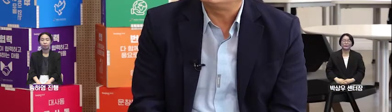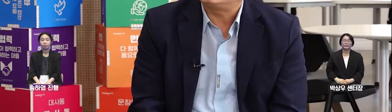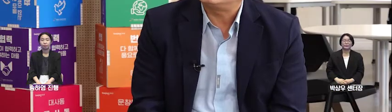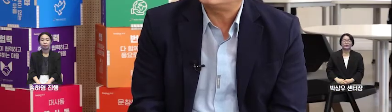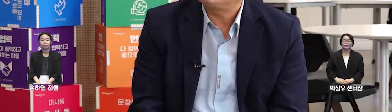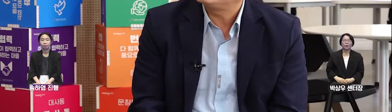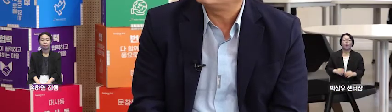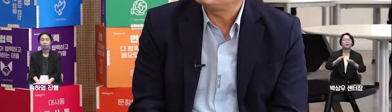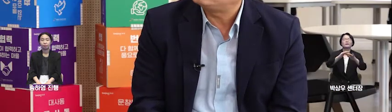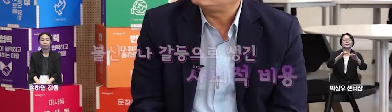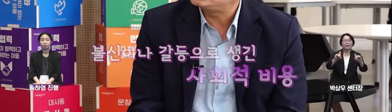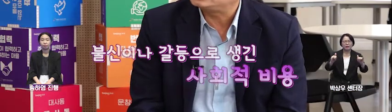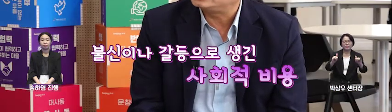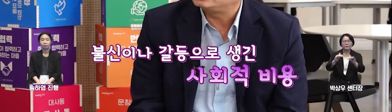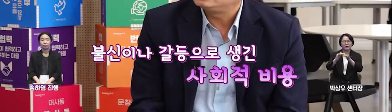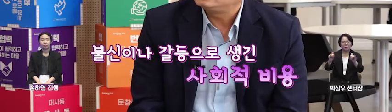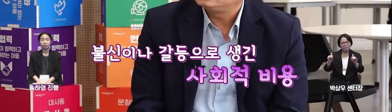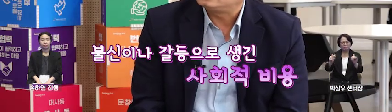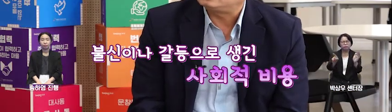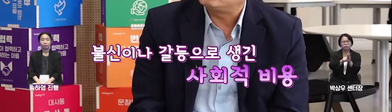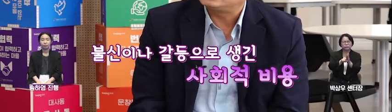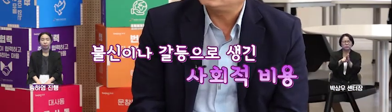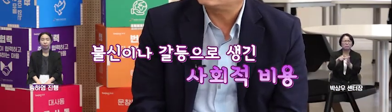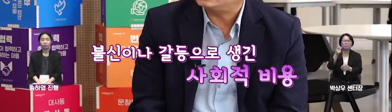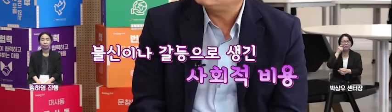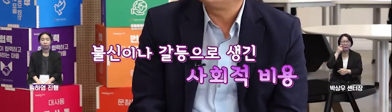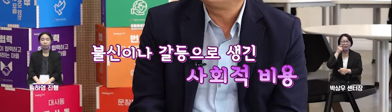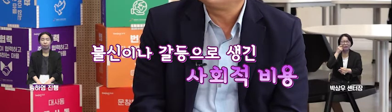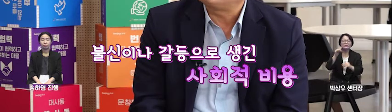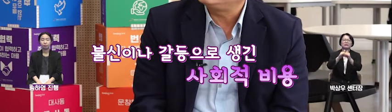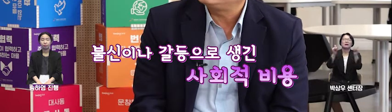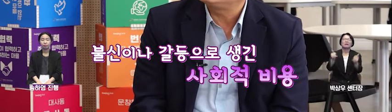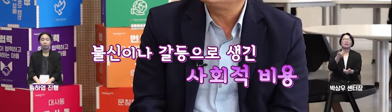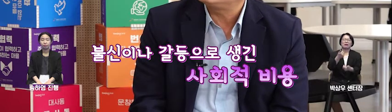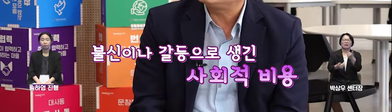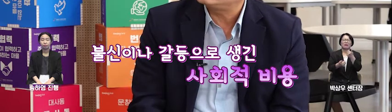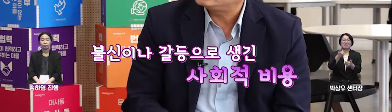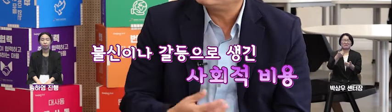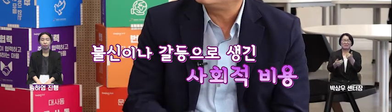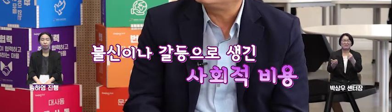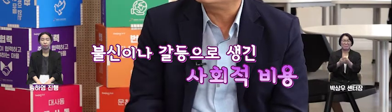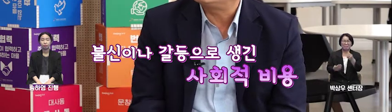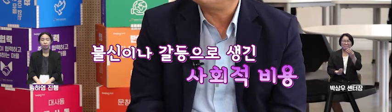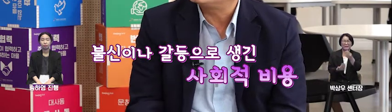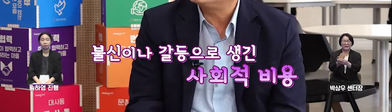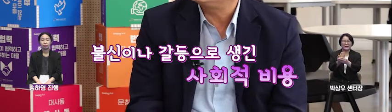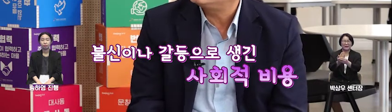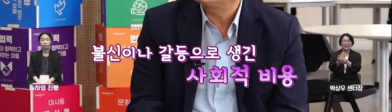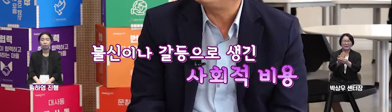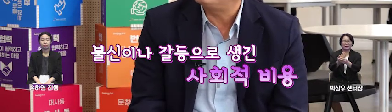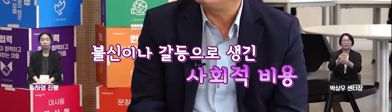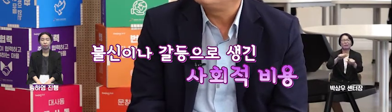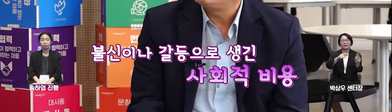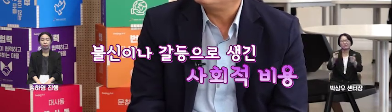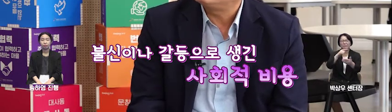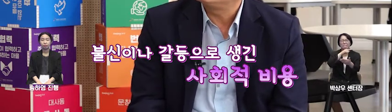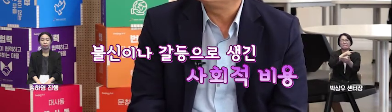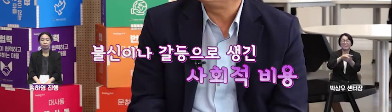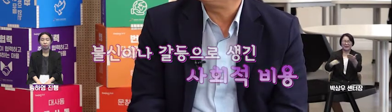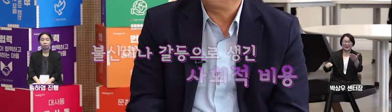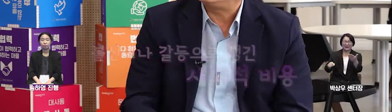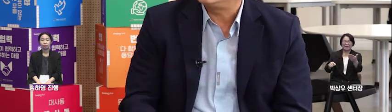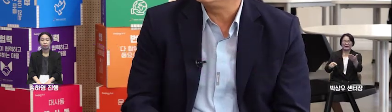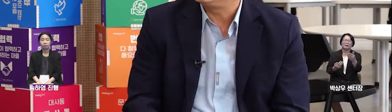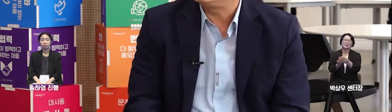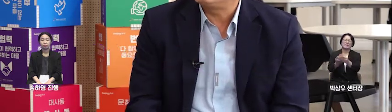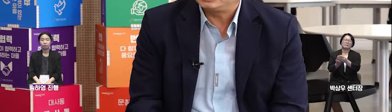보면은 사람들 간의 불신, 또 사회적 갈등으로 인해서 생겨나는 그런 막대한 사회적 비용, 이런